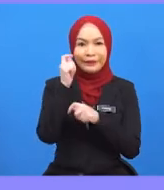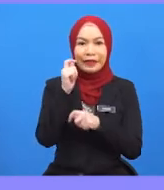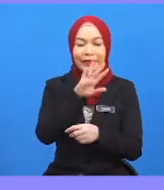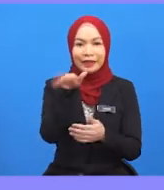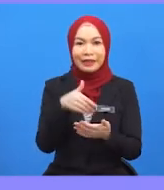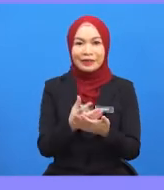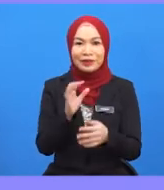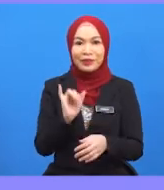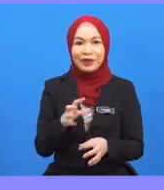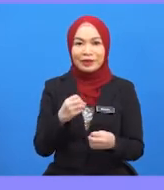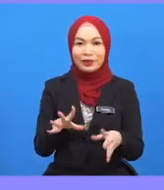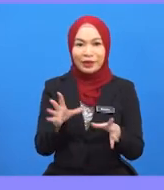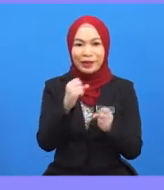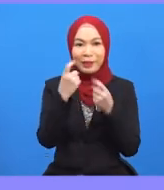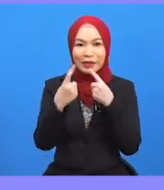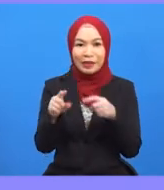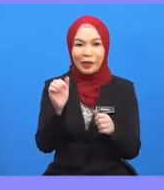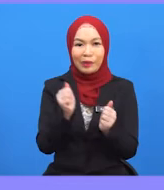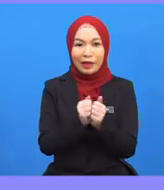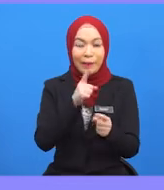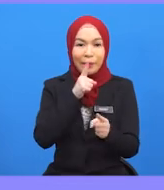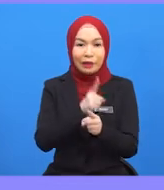Tahniah kepada murid-murid yang berjaya mendapat jawapan yang betul.